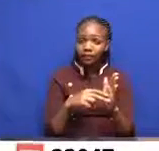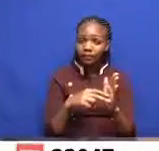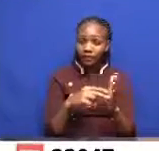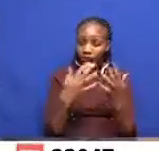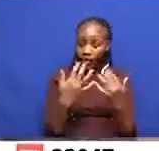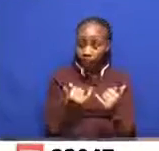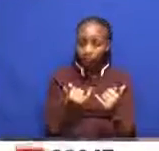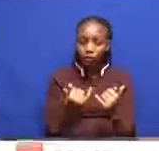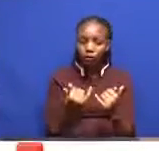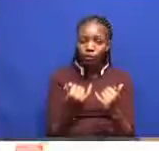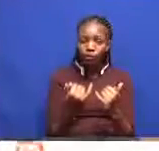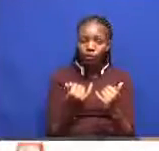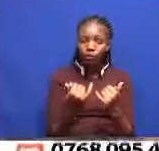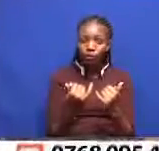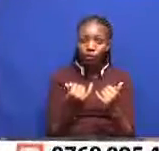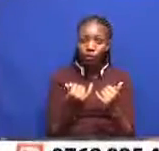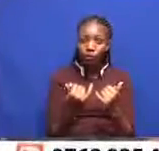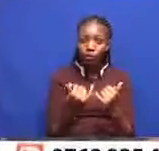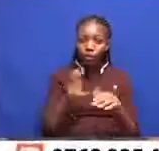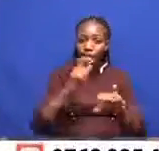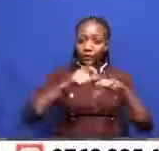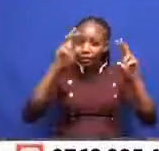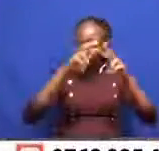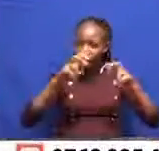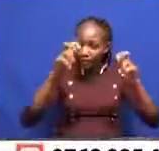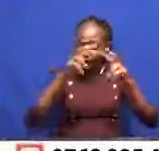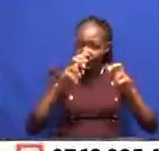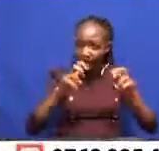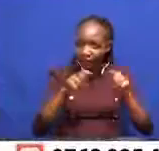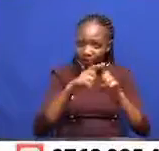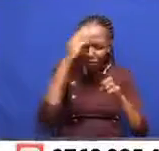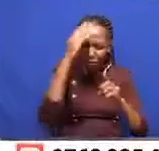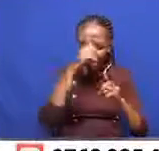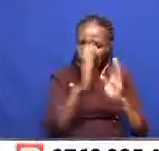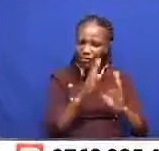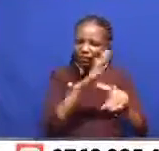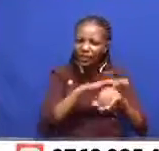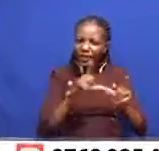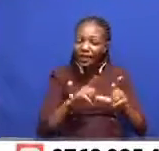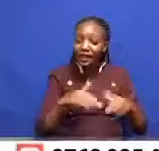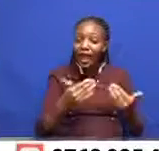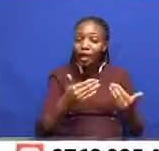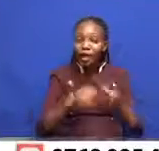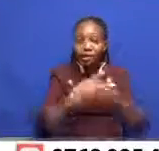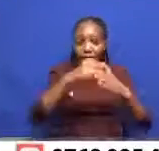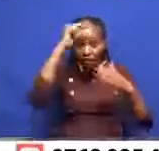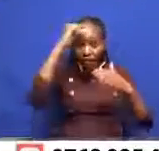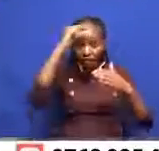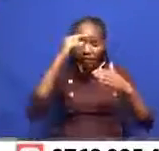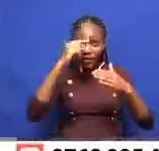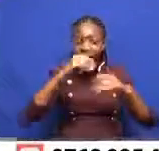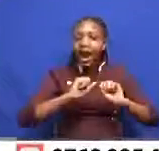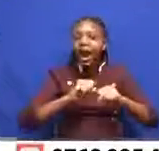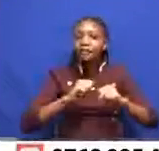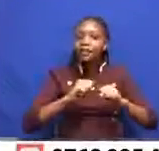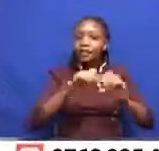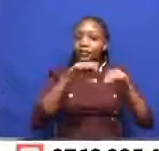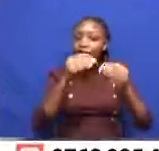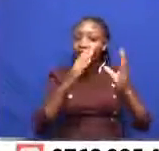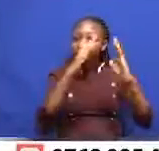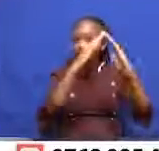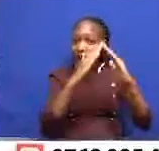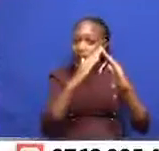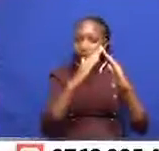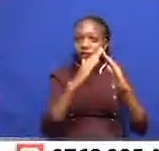huu mambo ikichunguzwa ni vipi alipata hiyo shamba, serikali imekubali kutafuta nyumba. Umesikia kuna madam